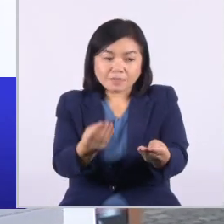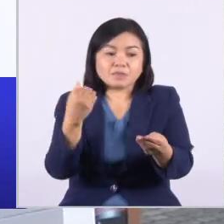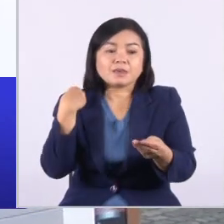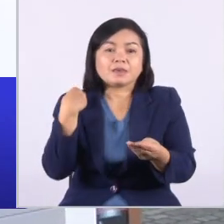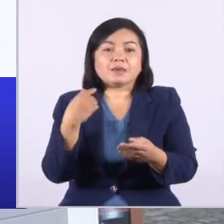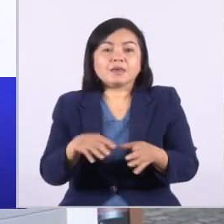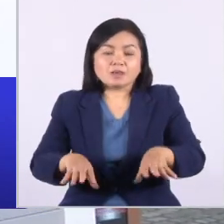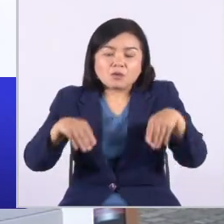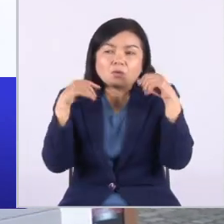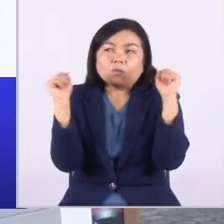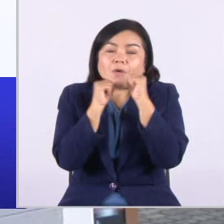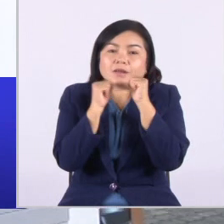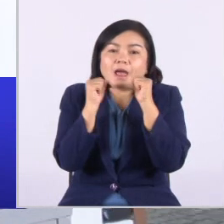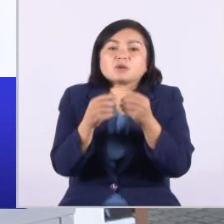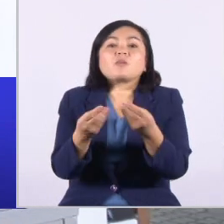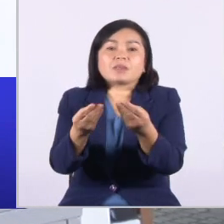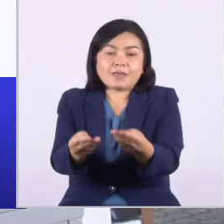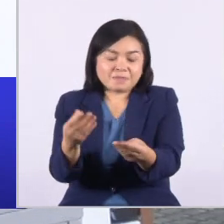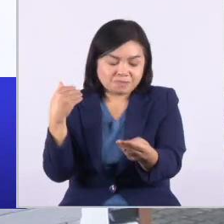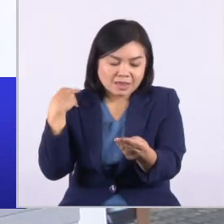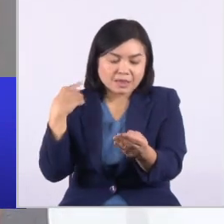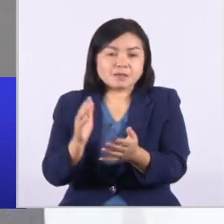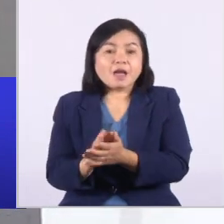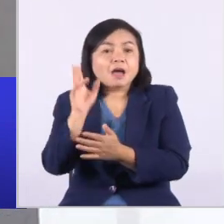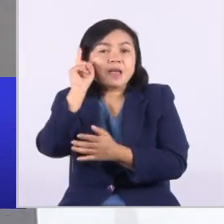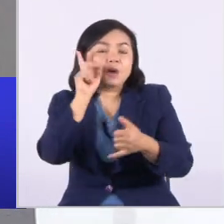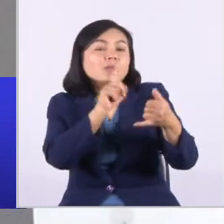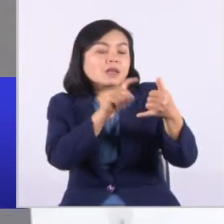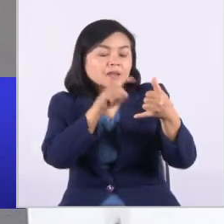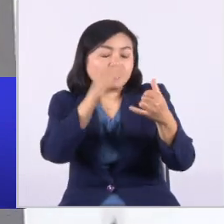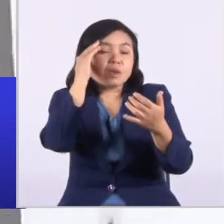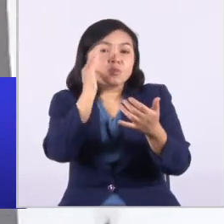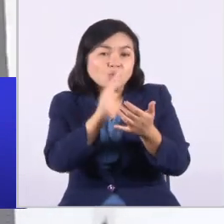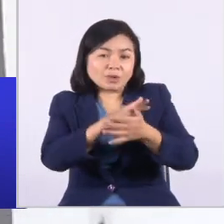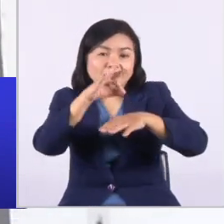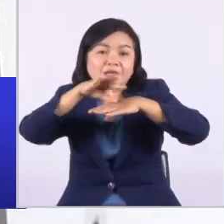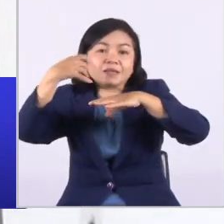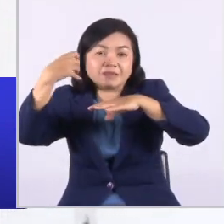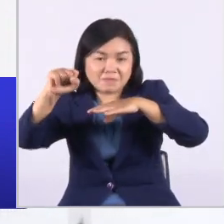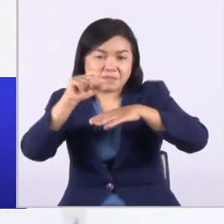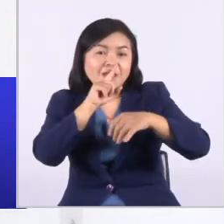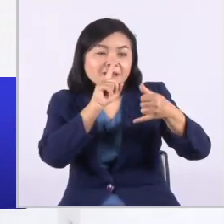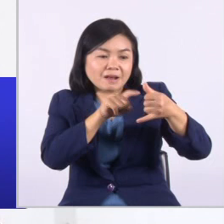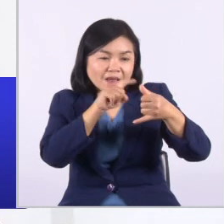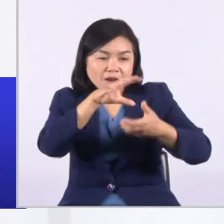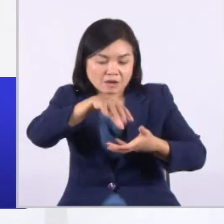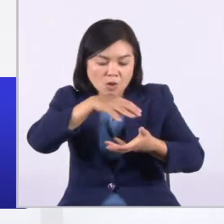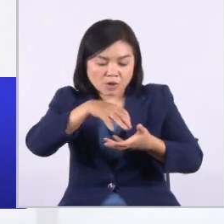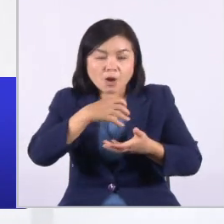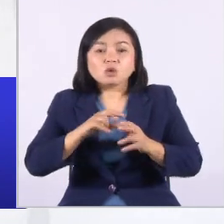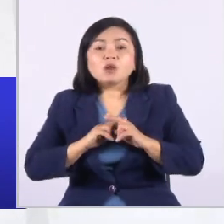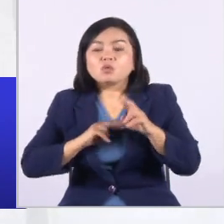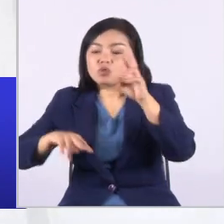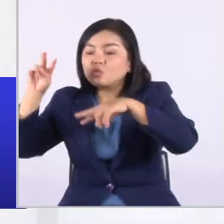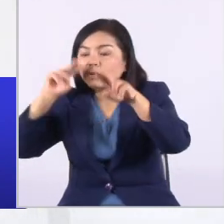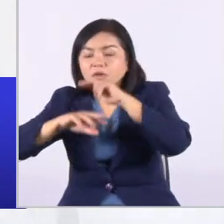ต่อให้กับคนที่เขาต้องการจริงๆนะคะ ค่ะ ผู้สื่อข่าวก็เลยไปถาม10ตำรวจเอกทวัชชัยเล่าให้ฟังว่าตอนนั้นก็ออกตรวจตามภ